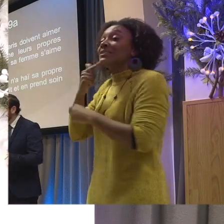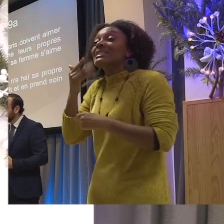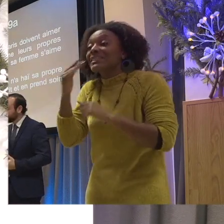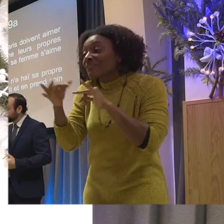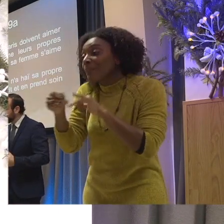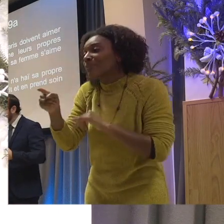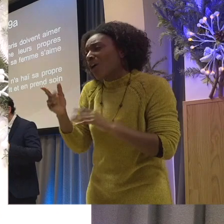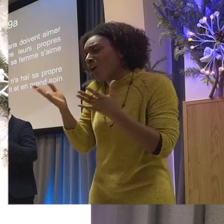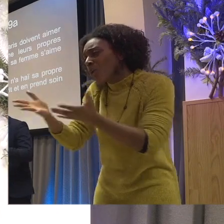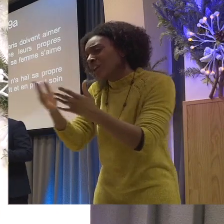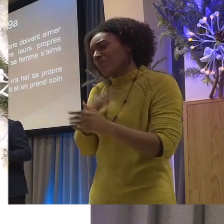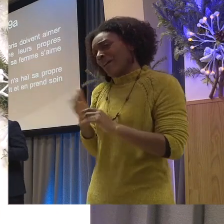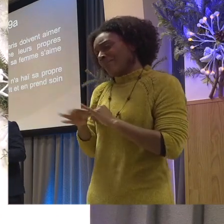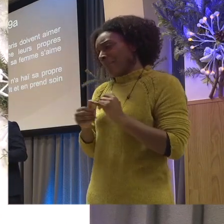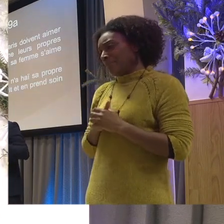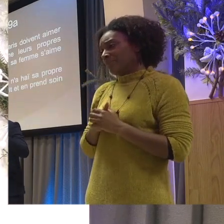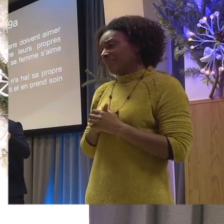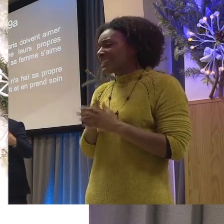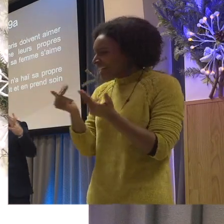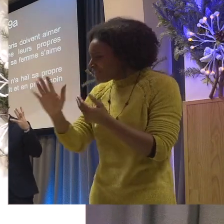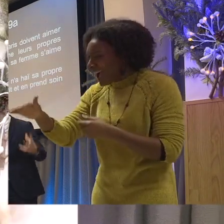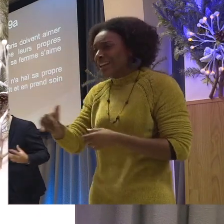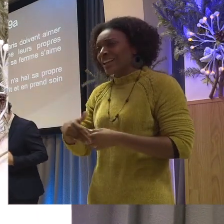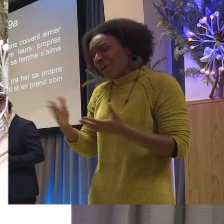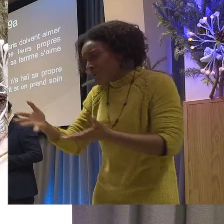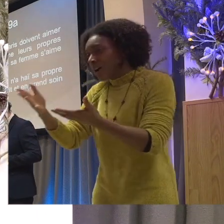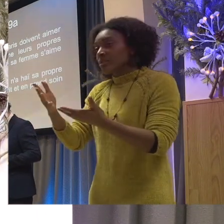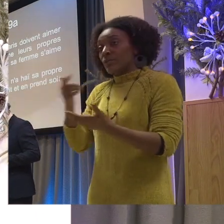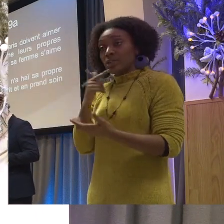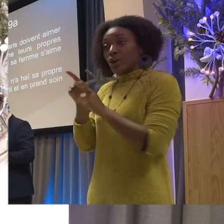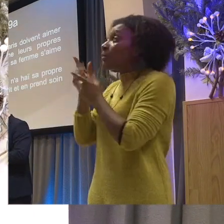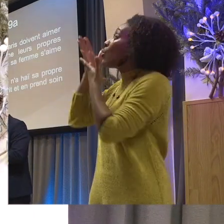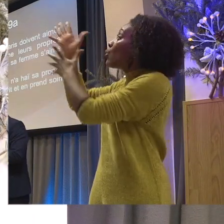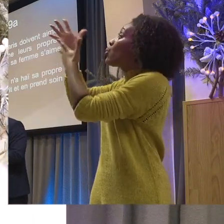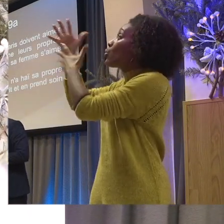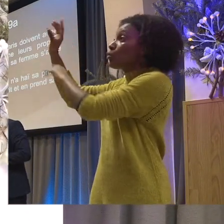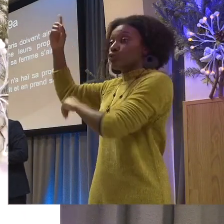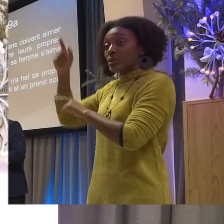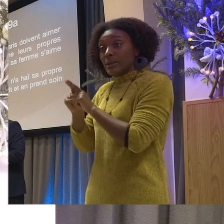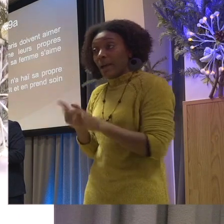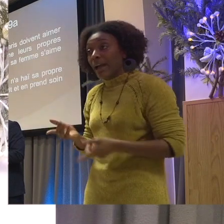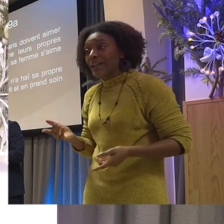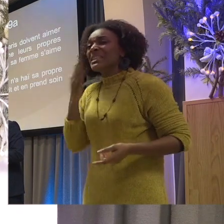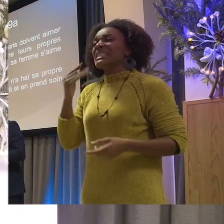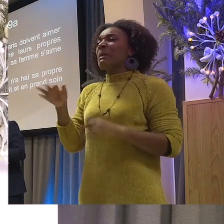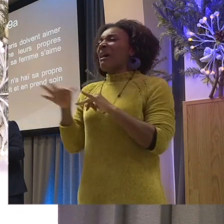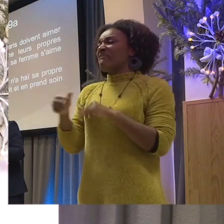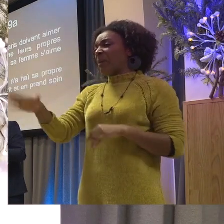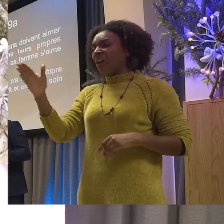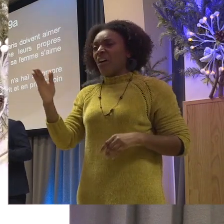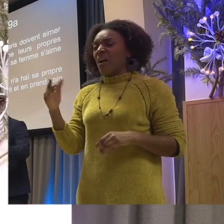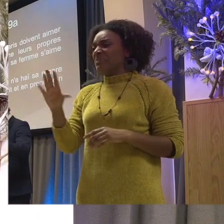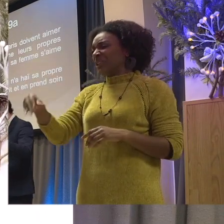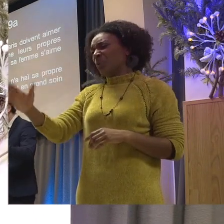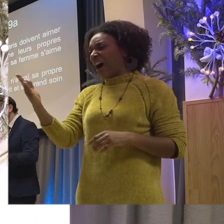tu la bénis, ça veut dire que tu loues, que tu bénis la grâce de Dieu dans ta vie. Celui qui méprise sa femme, celui qui la fait